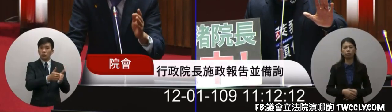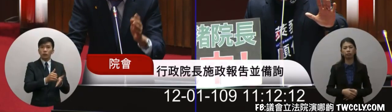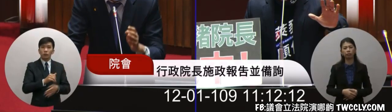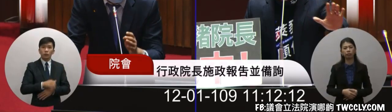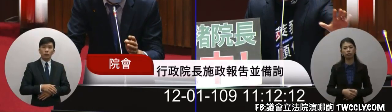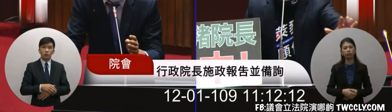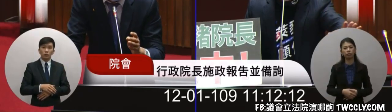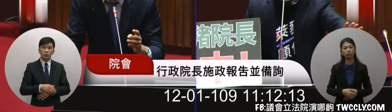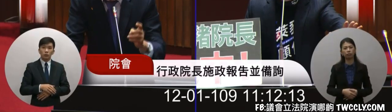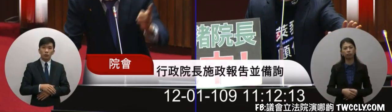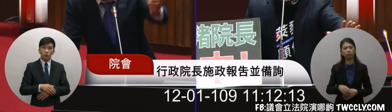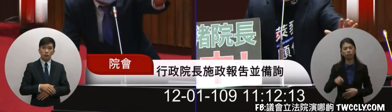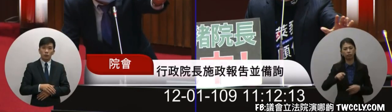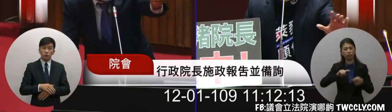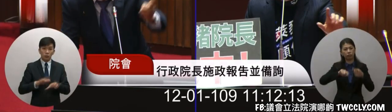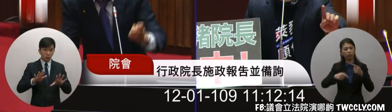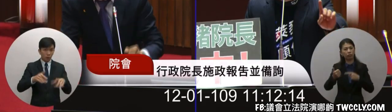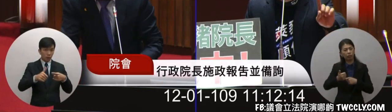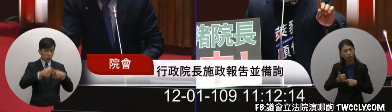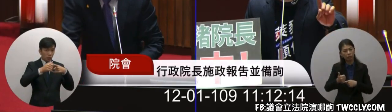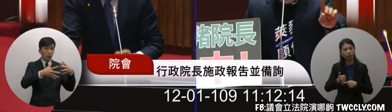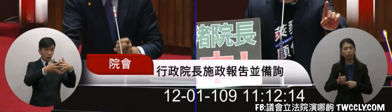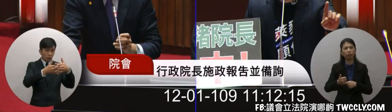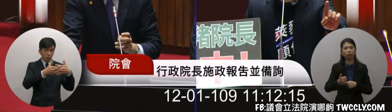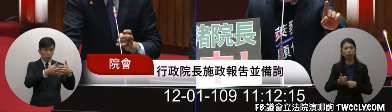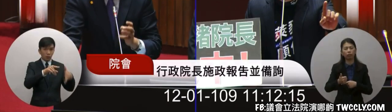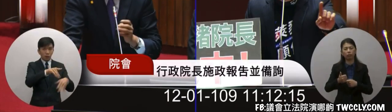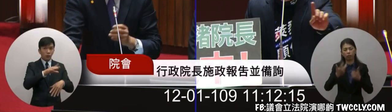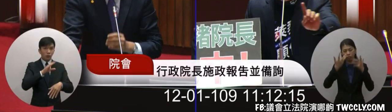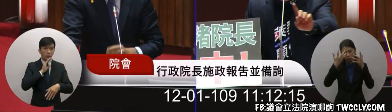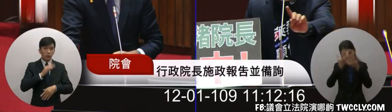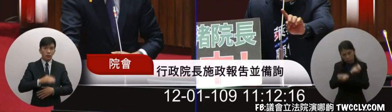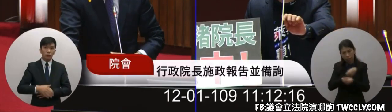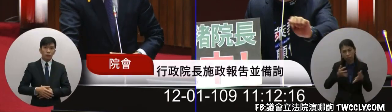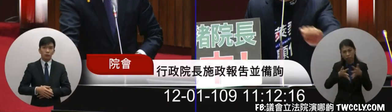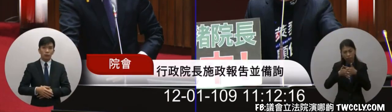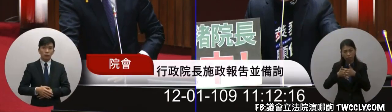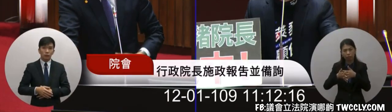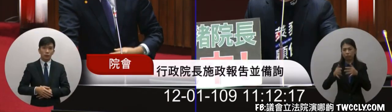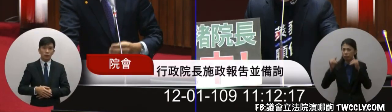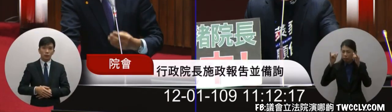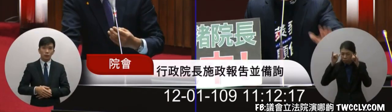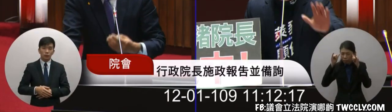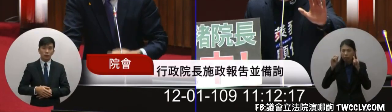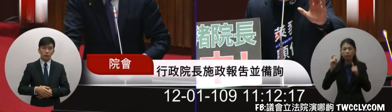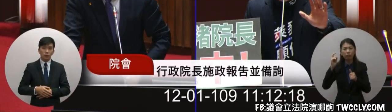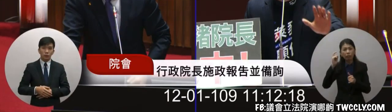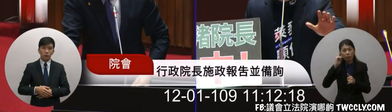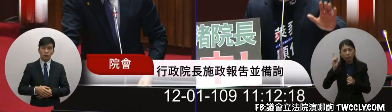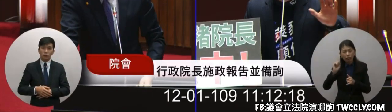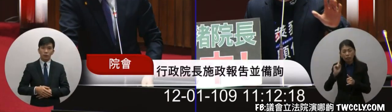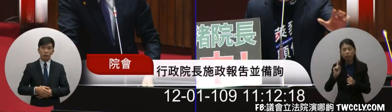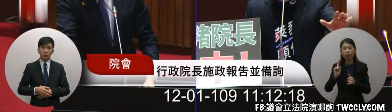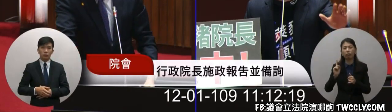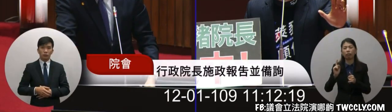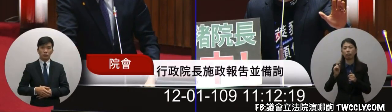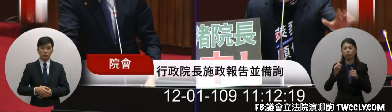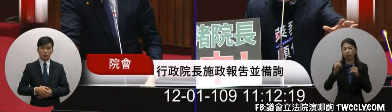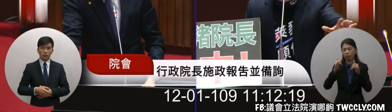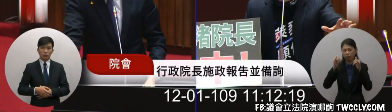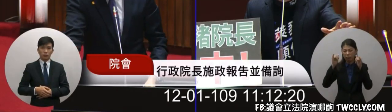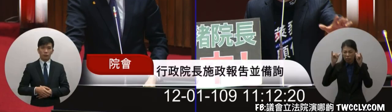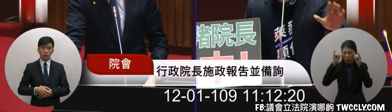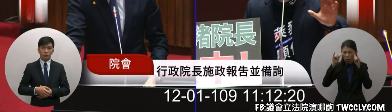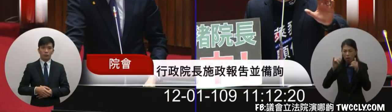们第一名发言人他会把美牛就是来牛？为什么民进党的